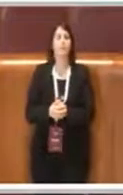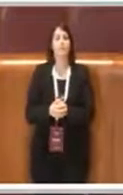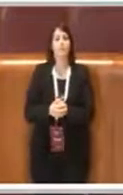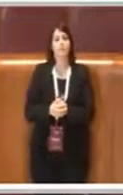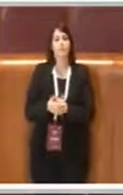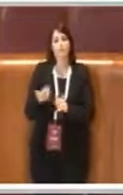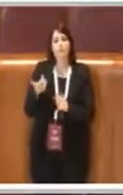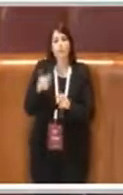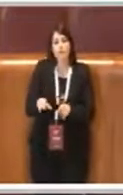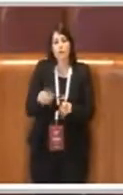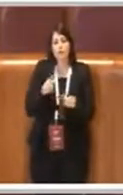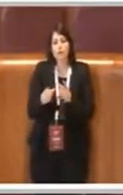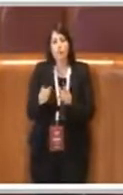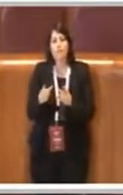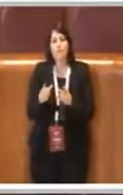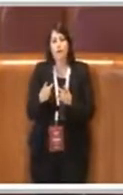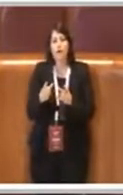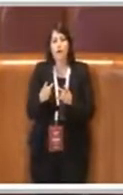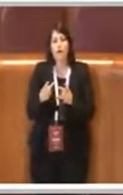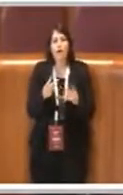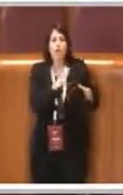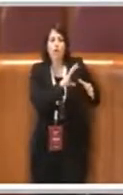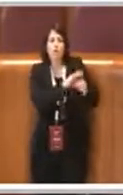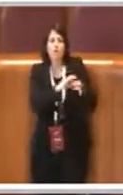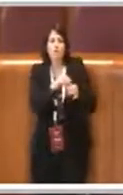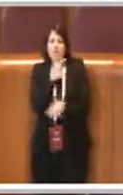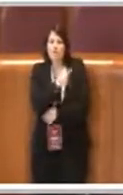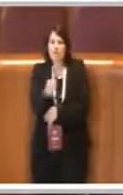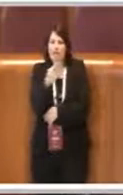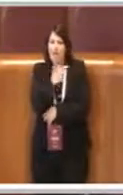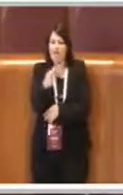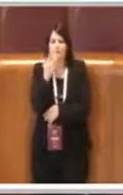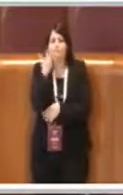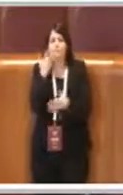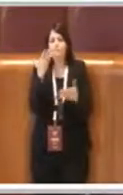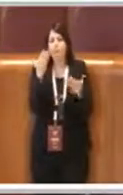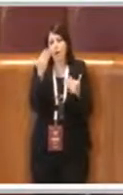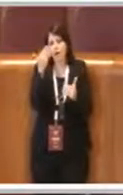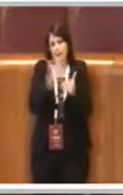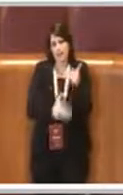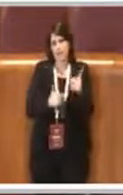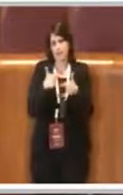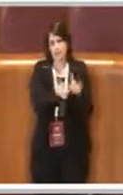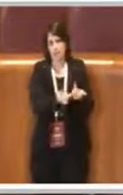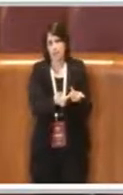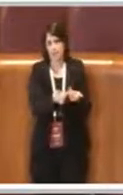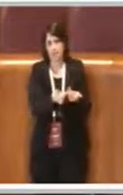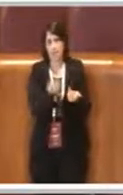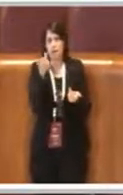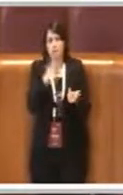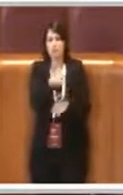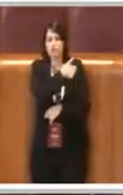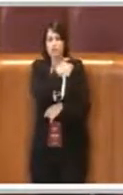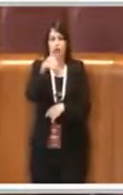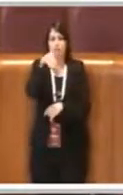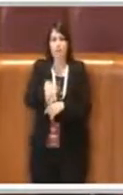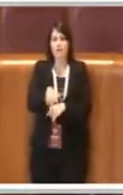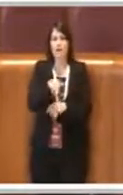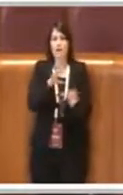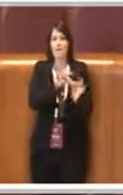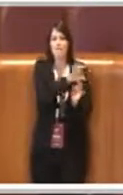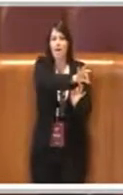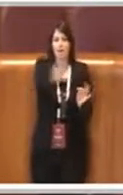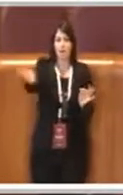effetti, anzi scusate, non effetti, gli impatti assurdi di questa roba. 100.000 metri quadri